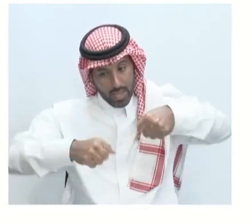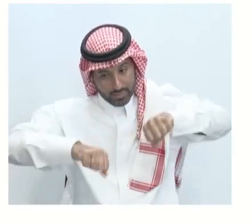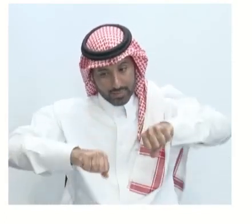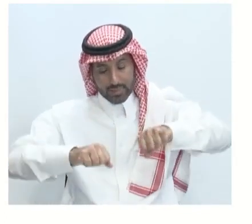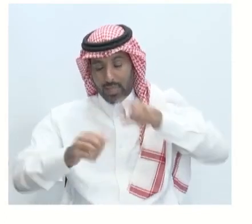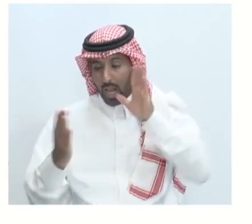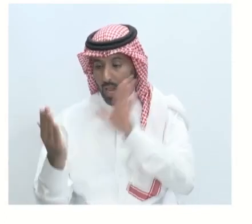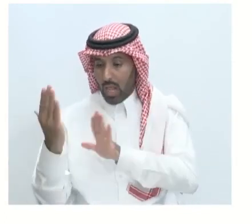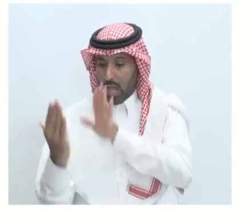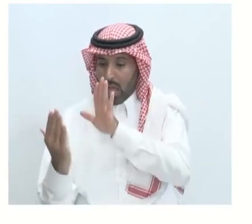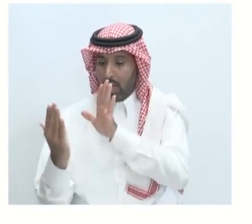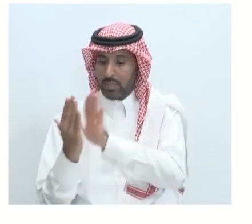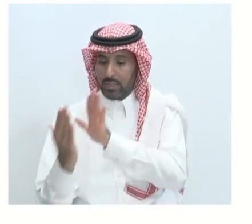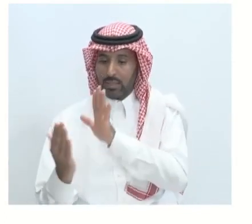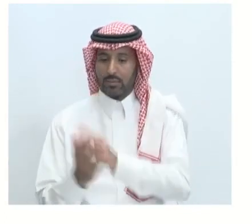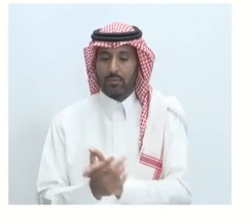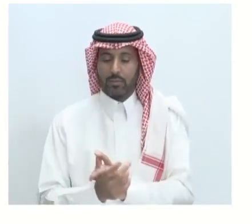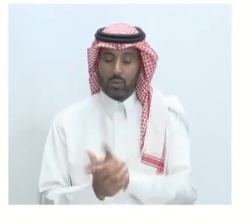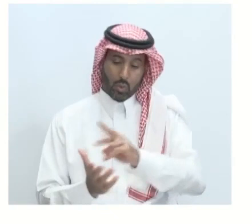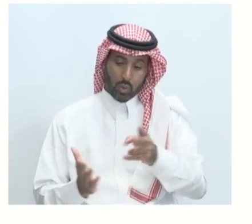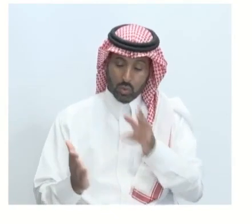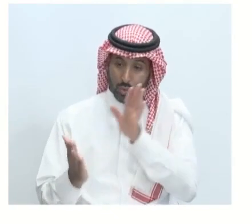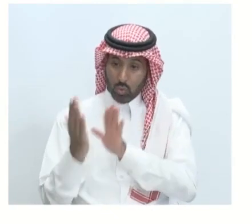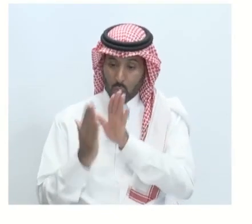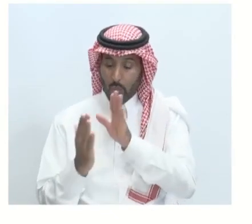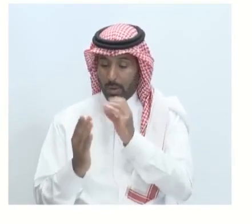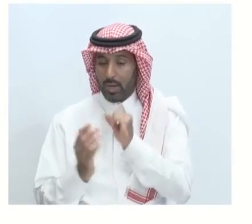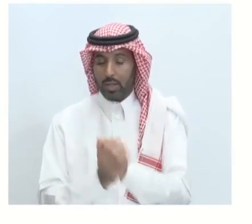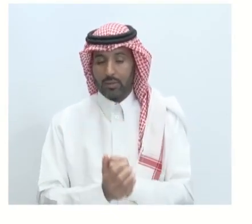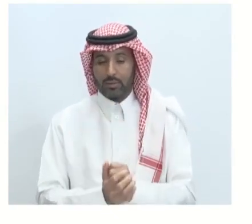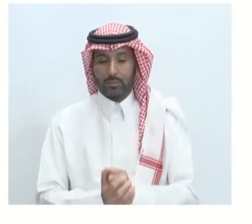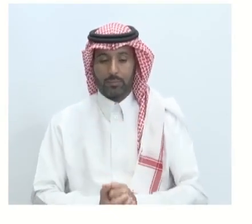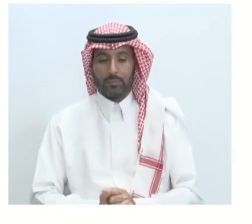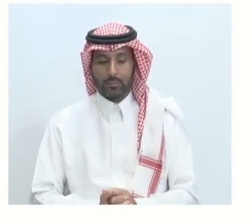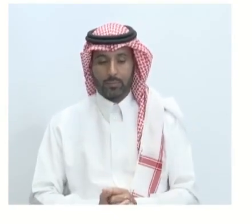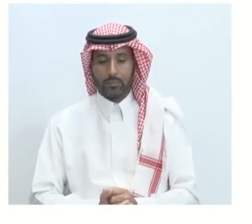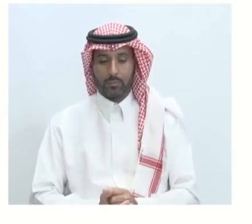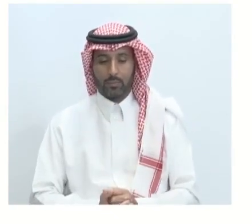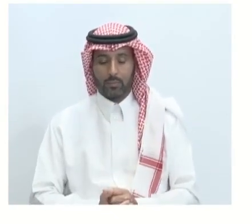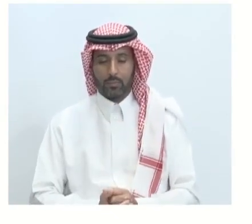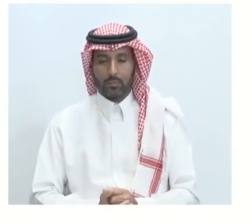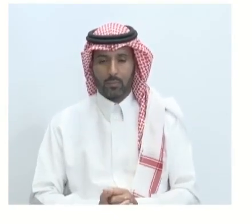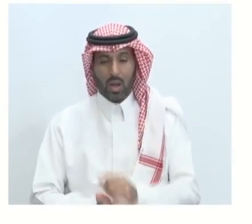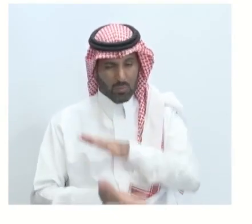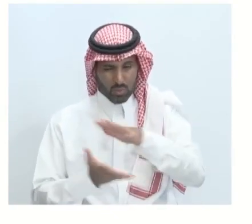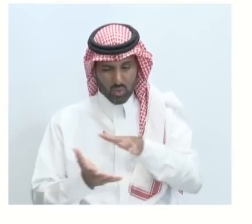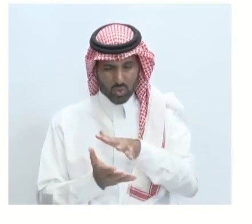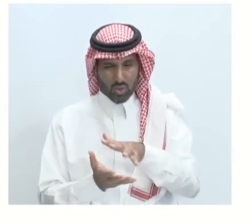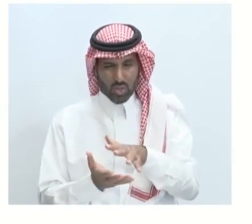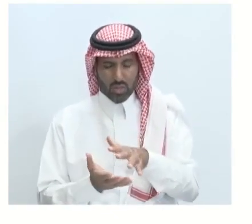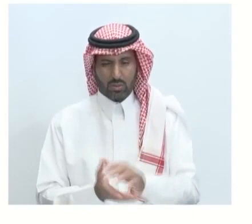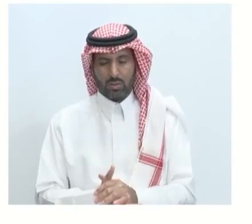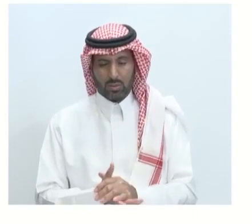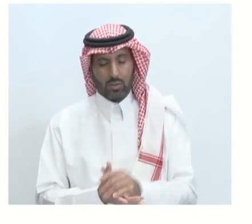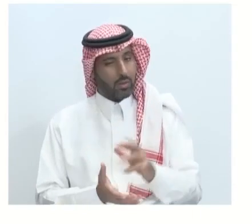النيوتوني ايضا هناك نوع يسمى بالتلسكوب كاسجرين المشكله التي تعاني عزيزي الطالب